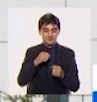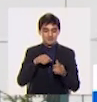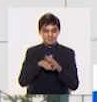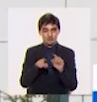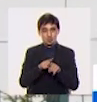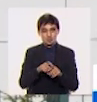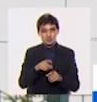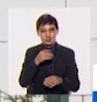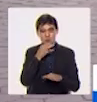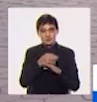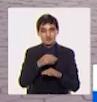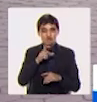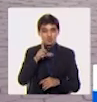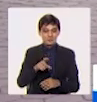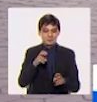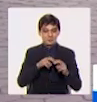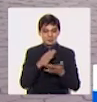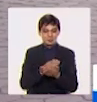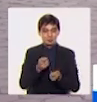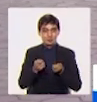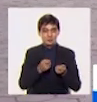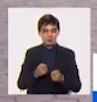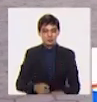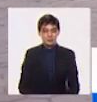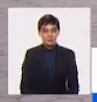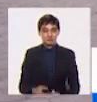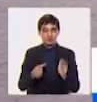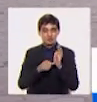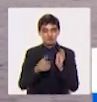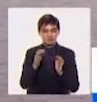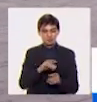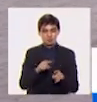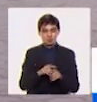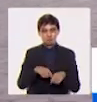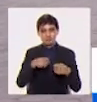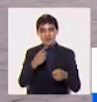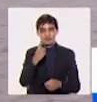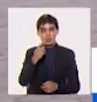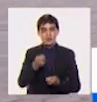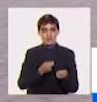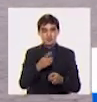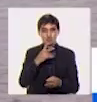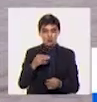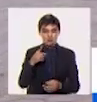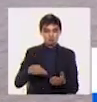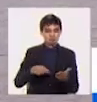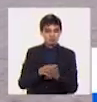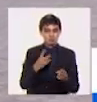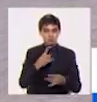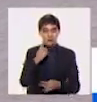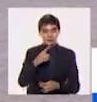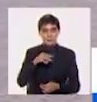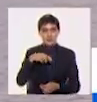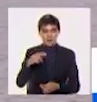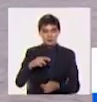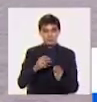білетін иесін іздеуде. Алып нысанның үшеуде бір басқарушының ғана қолына беріледі екен, бірақ ол кепіл ретінде 1 миллиард 800 миллион